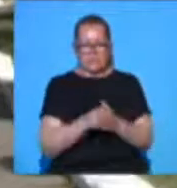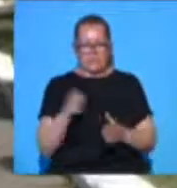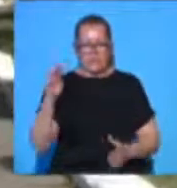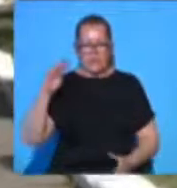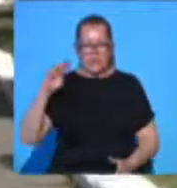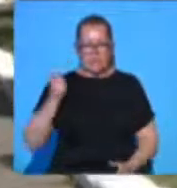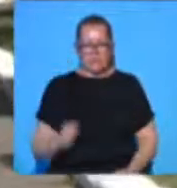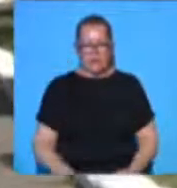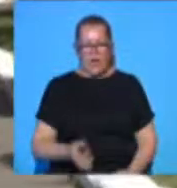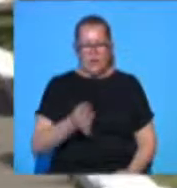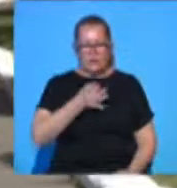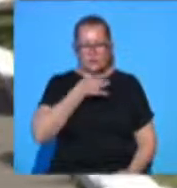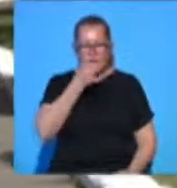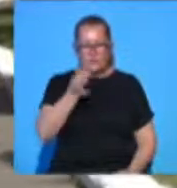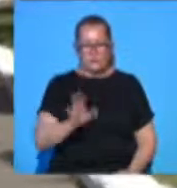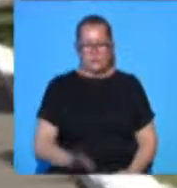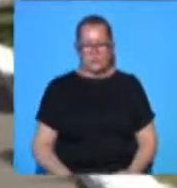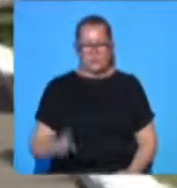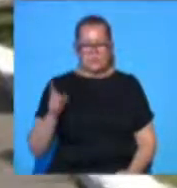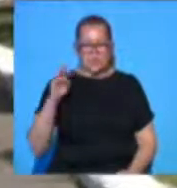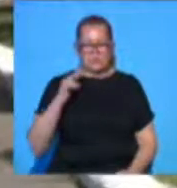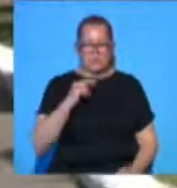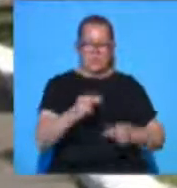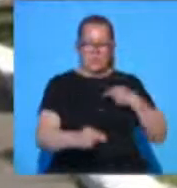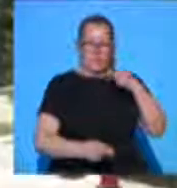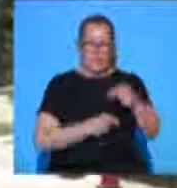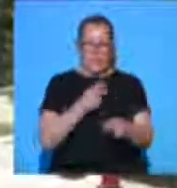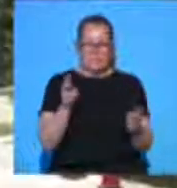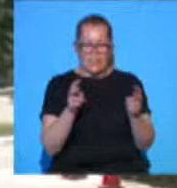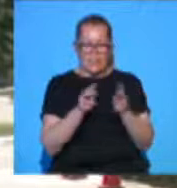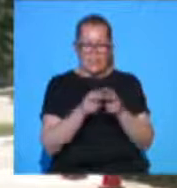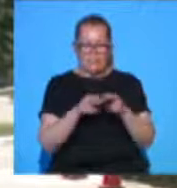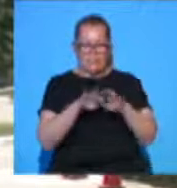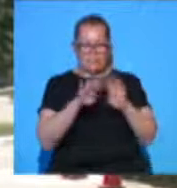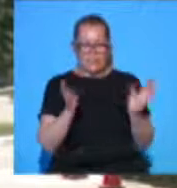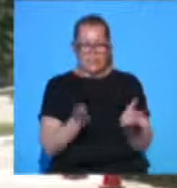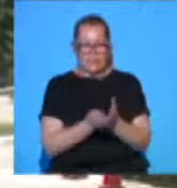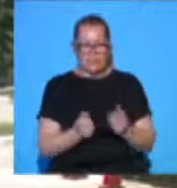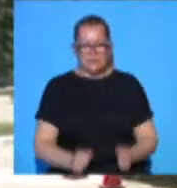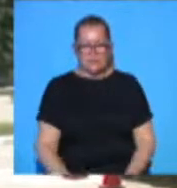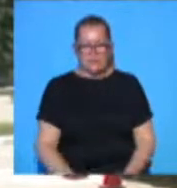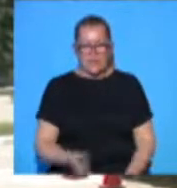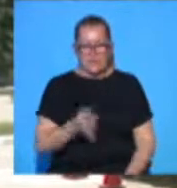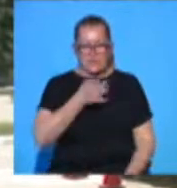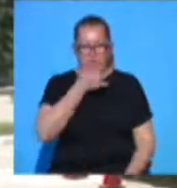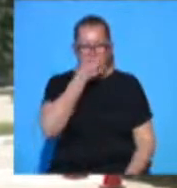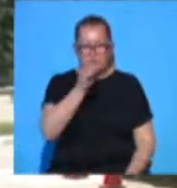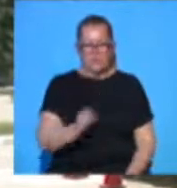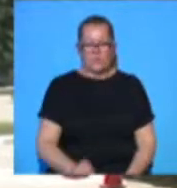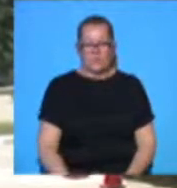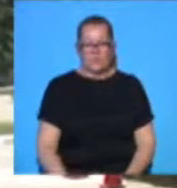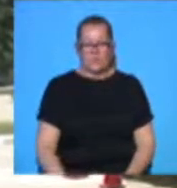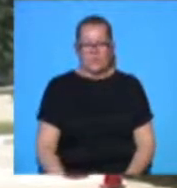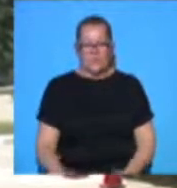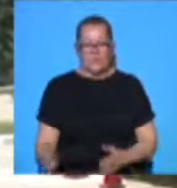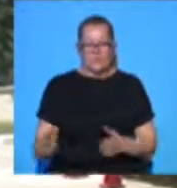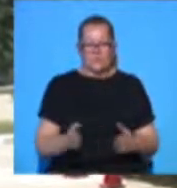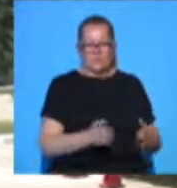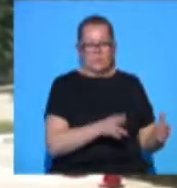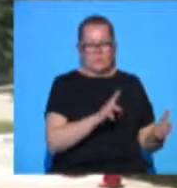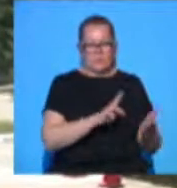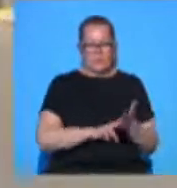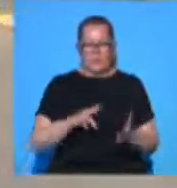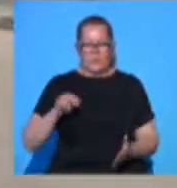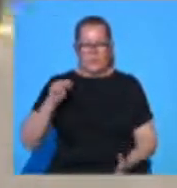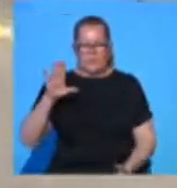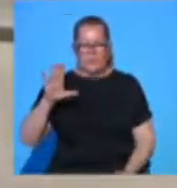Reprezentanții grupului Renault au anunțat însă că Dacia urmează să se electrifice în totalitate. Potrivit acestora, procesul va